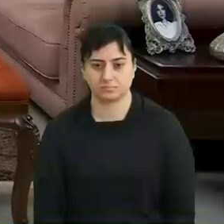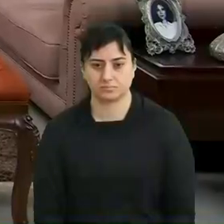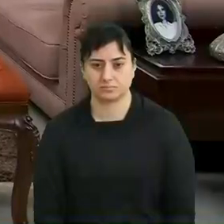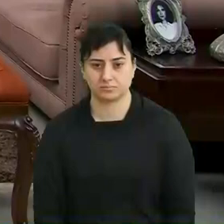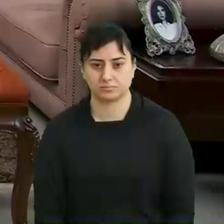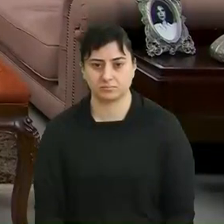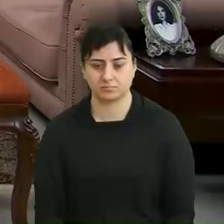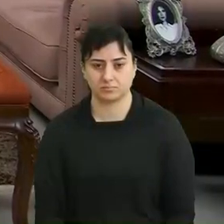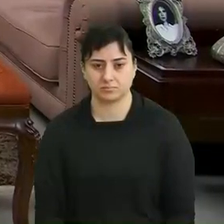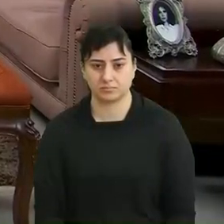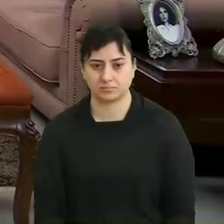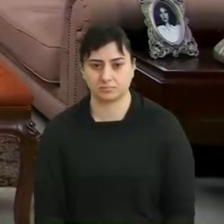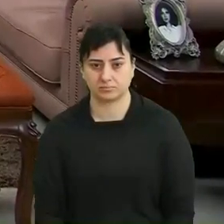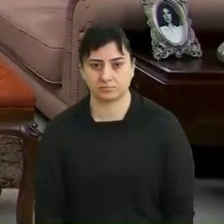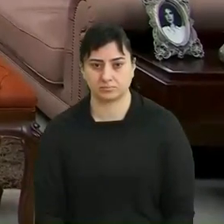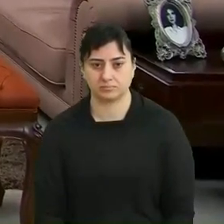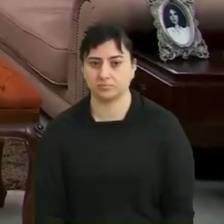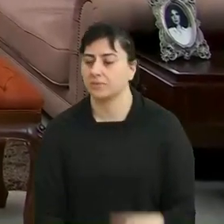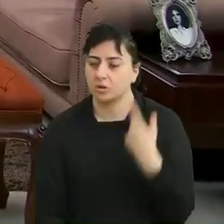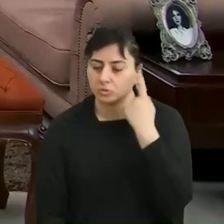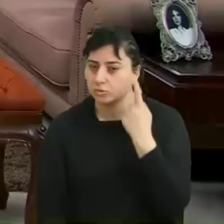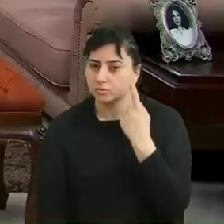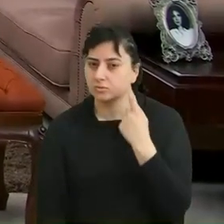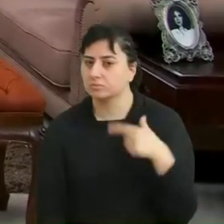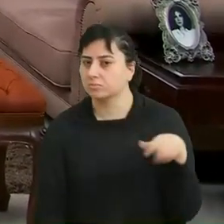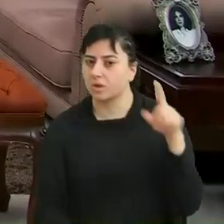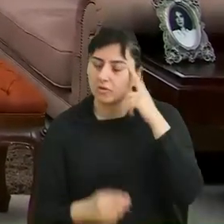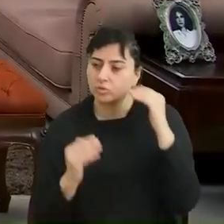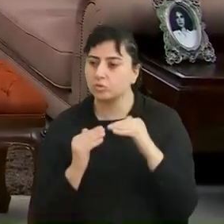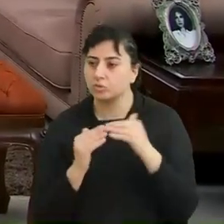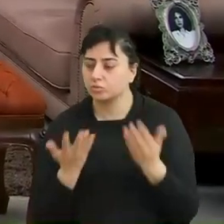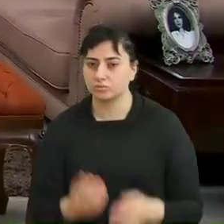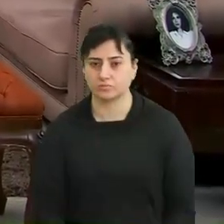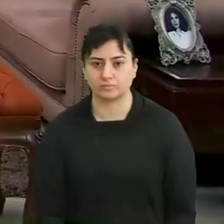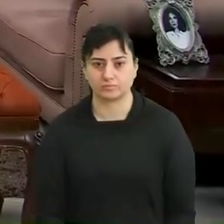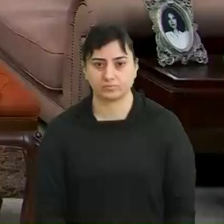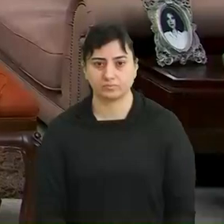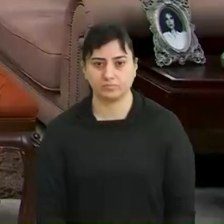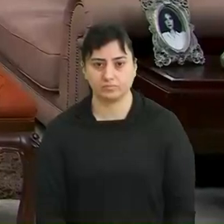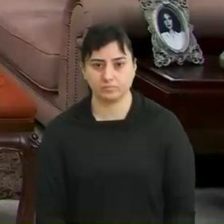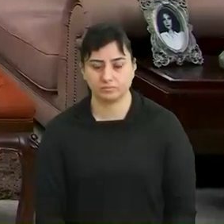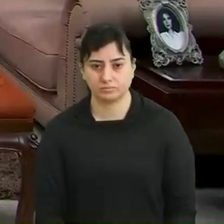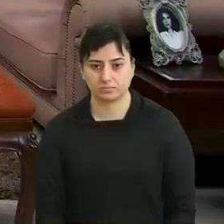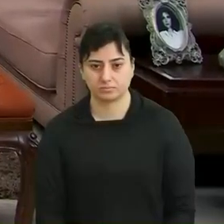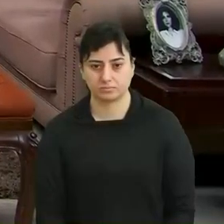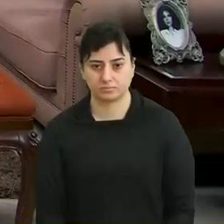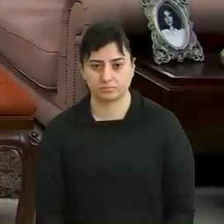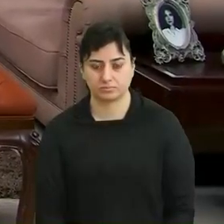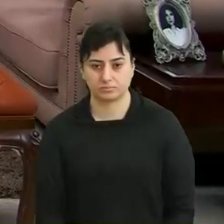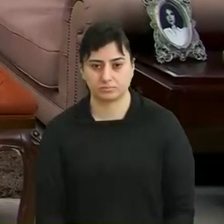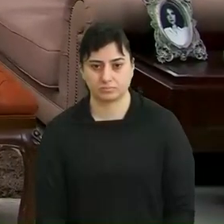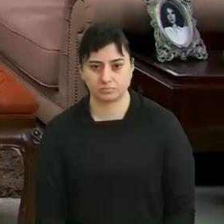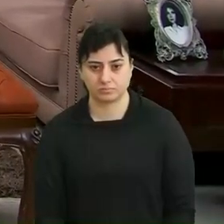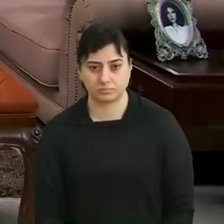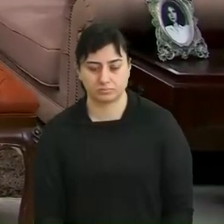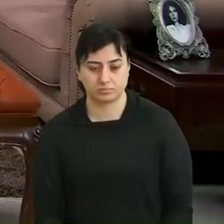Televizyon odasına geldiler. Ya ne diyorsun bir tanem? Bizimkilerin pek anlaşacağı yok gibi. Beş ha. Rengi köşe koltuğa oturdular.